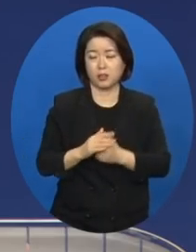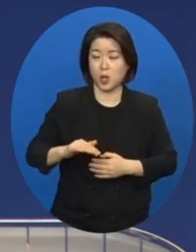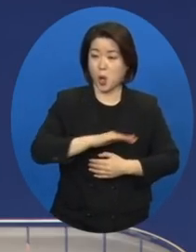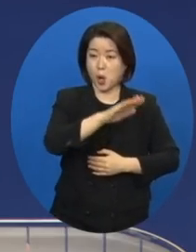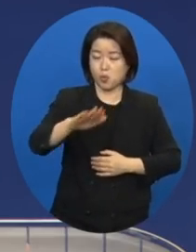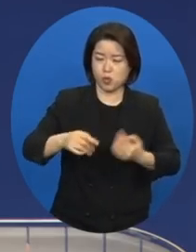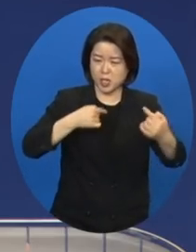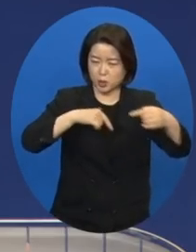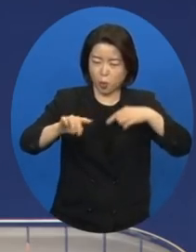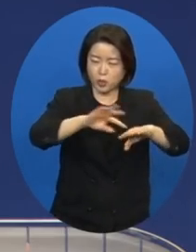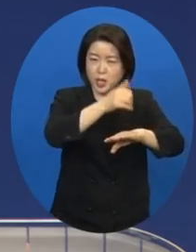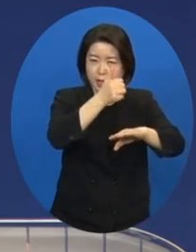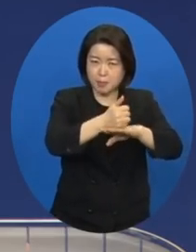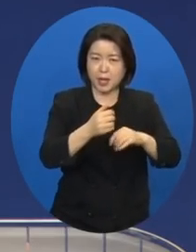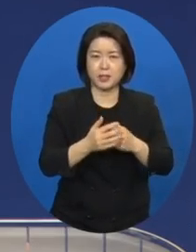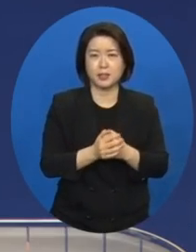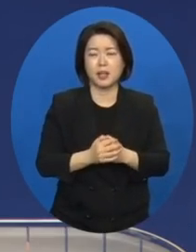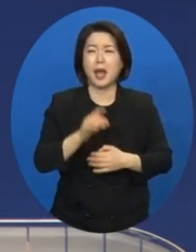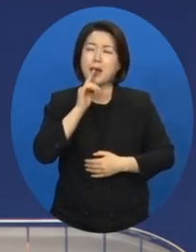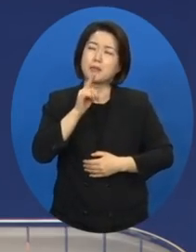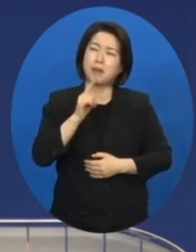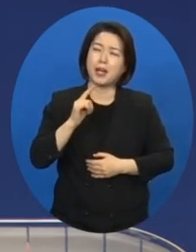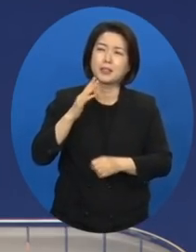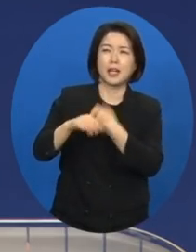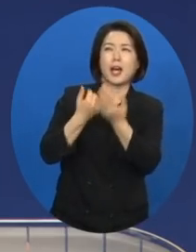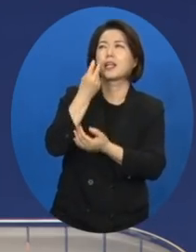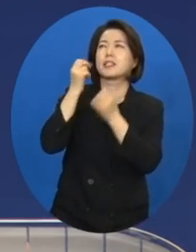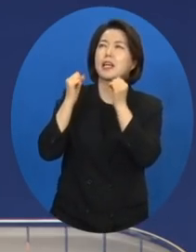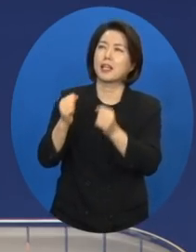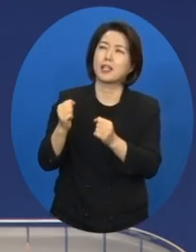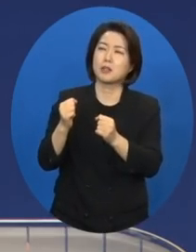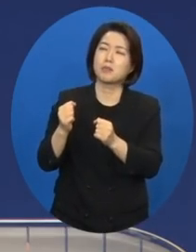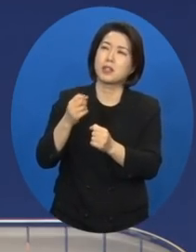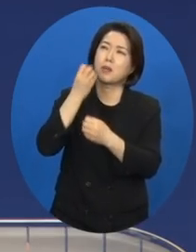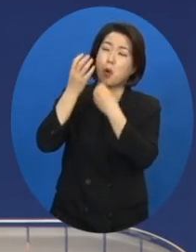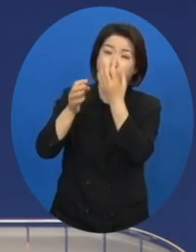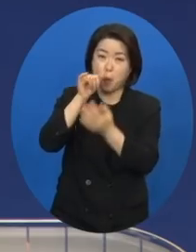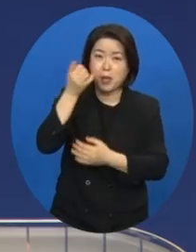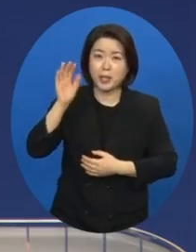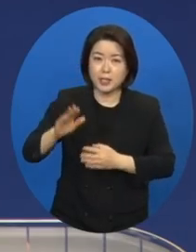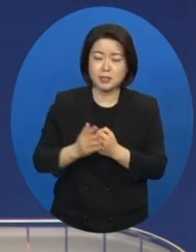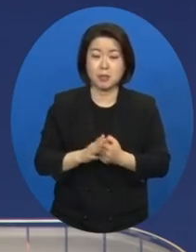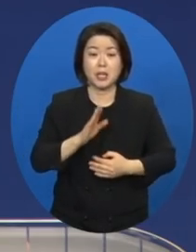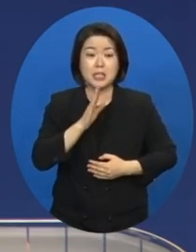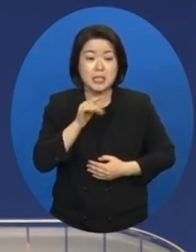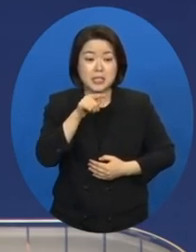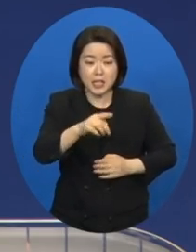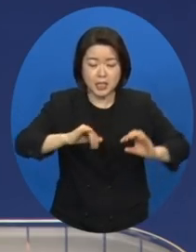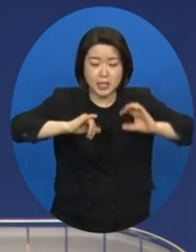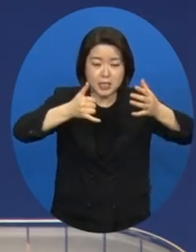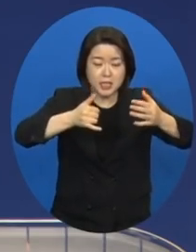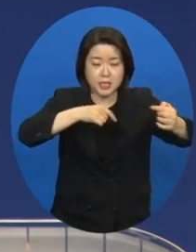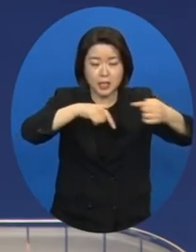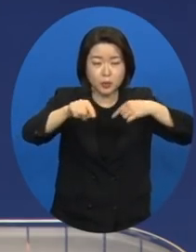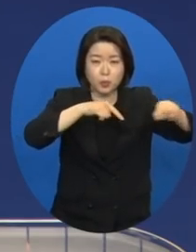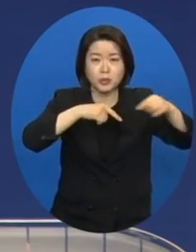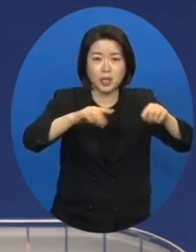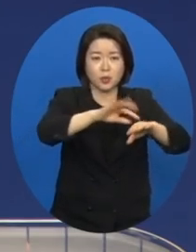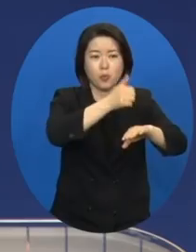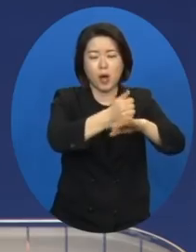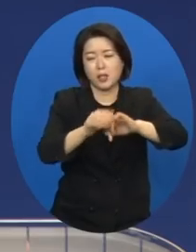통치하는 왕은, 우리가 말은 하나님 살아계십니다라고 하지만 실제로 이 세상을 통치하는 왕이 따로